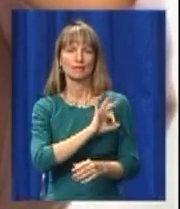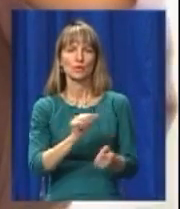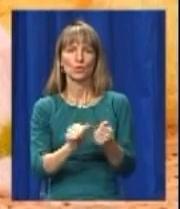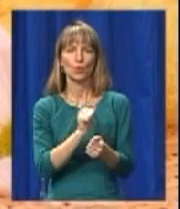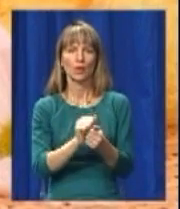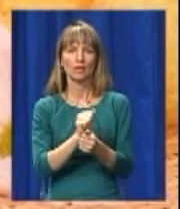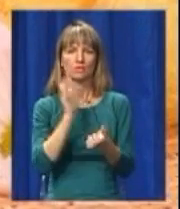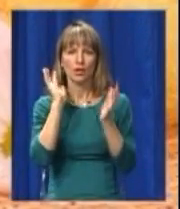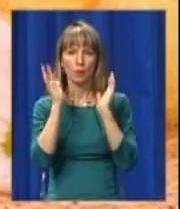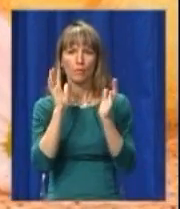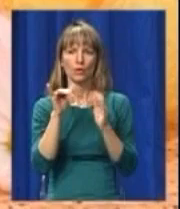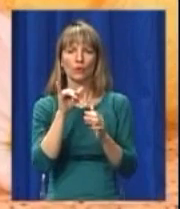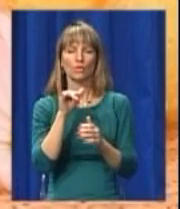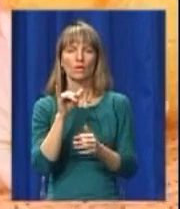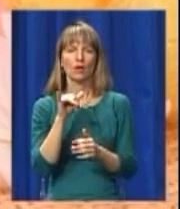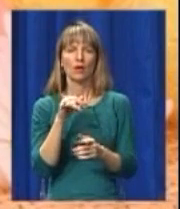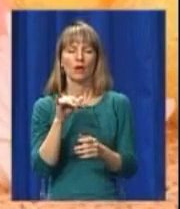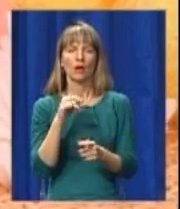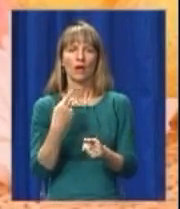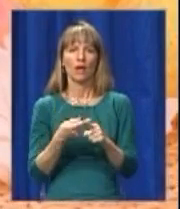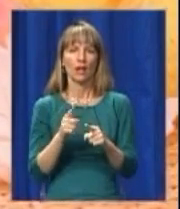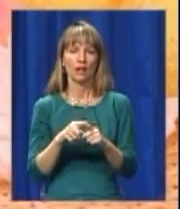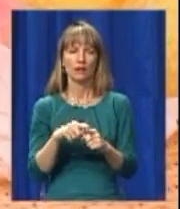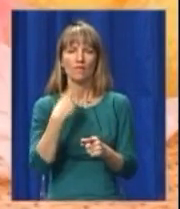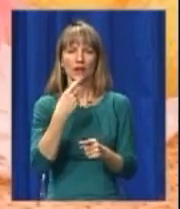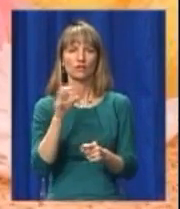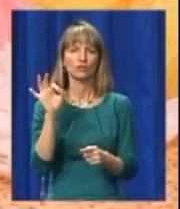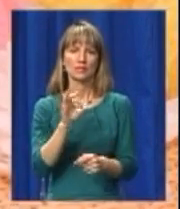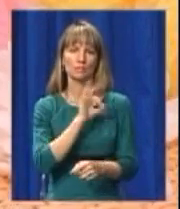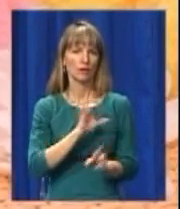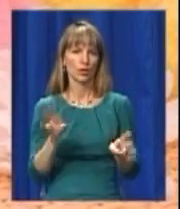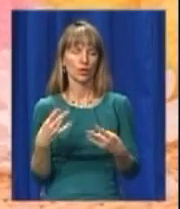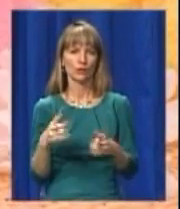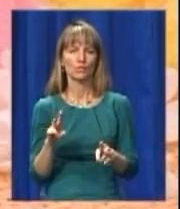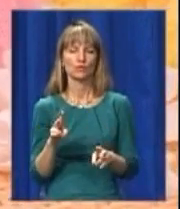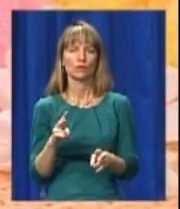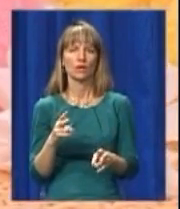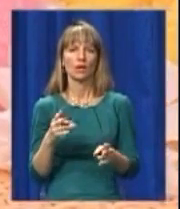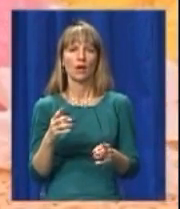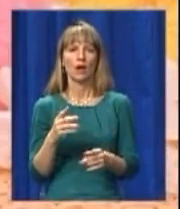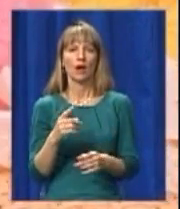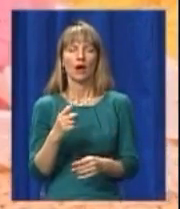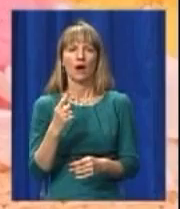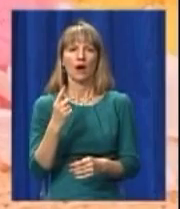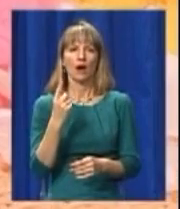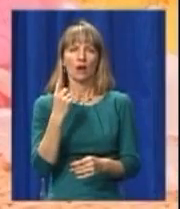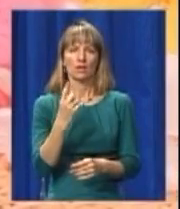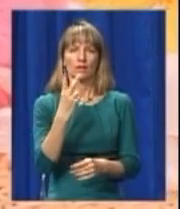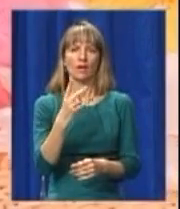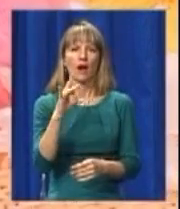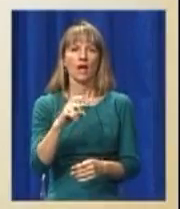сухі шампуні. Ні ті, ні інші засоби лікарі не радять часто використовувати. Оптимально мити голову 2-3 рази на